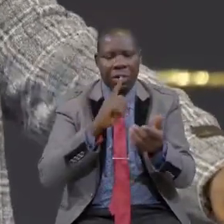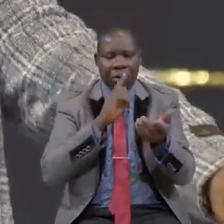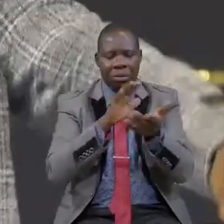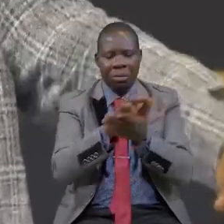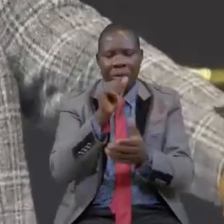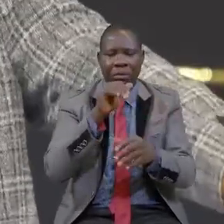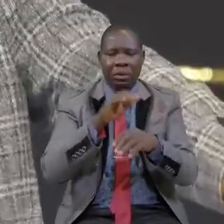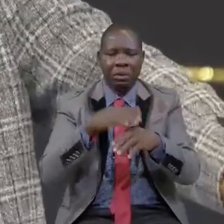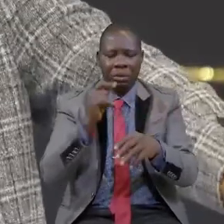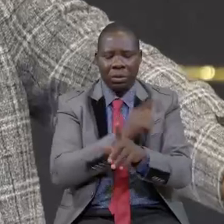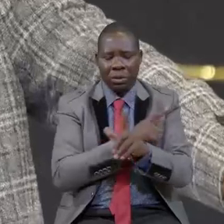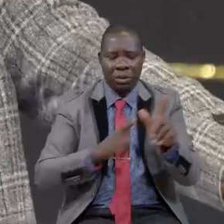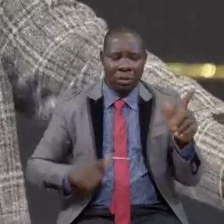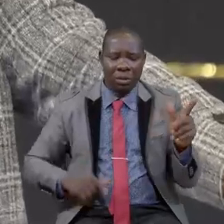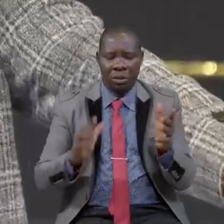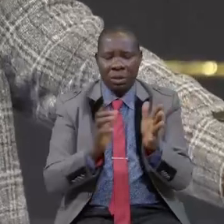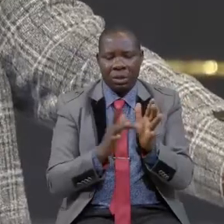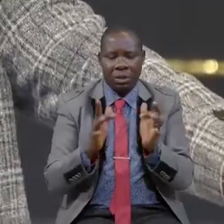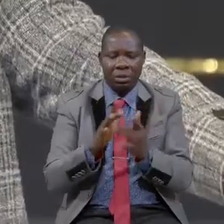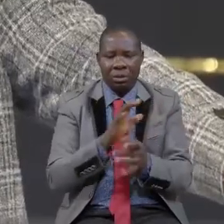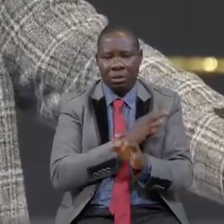comme résultat de la foi en Christ,